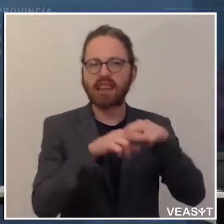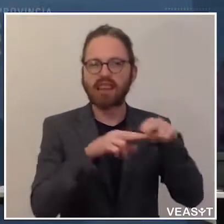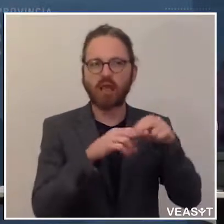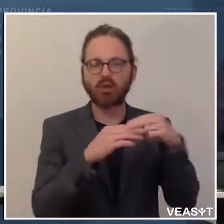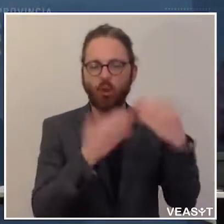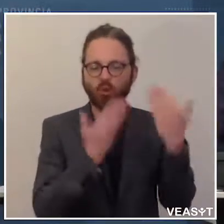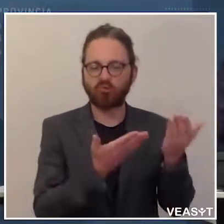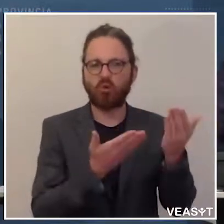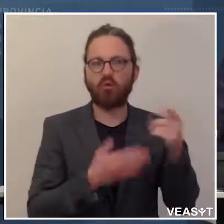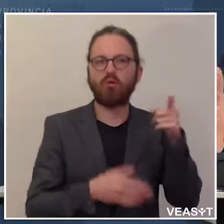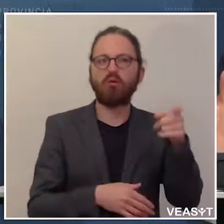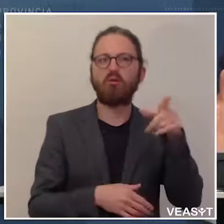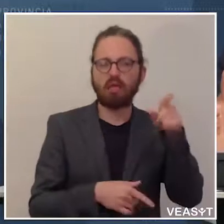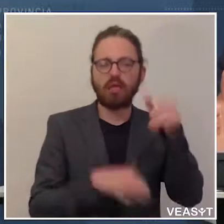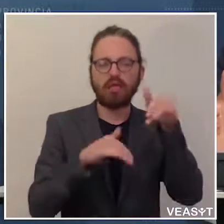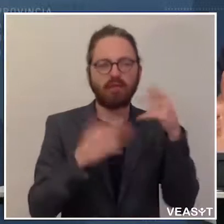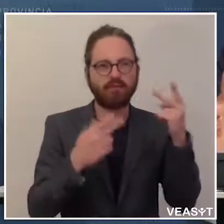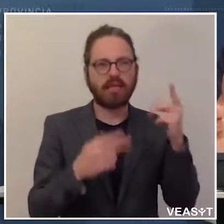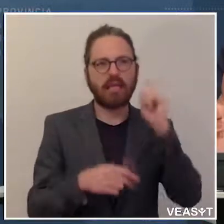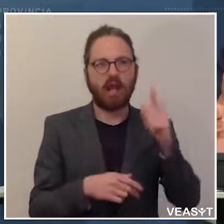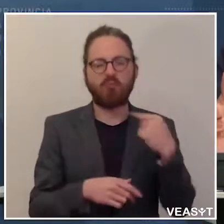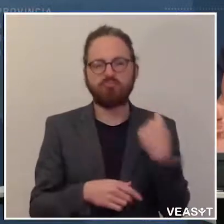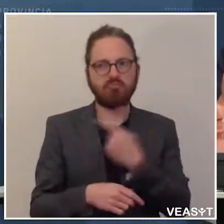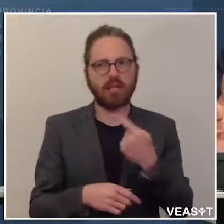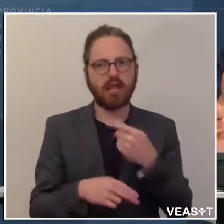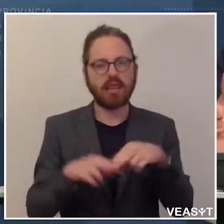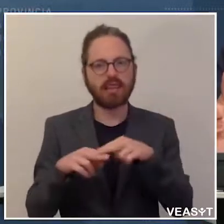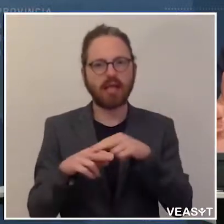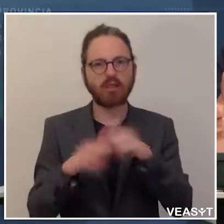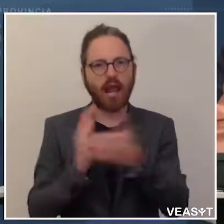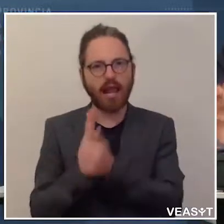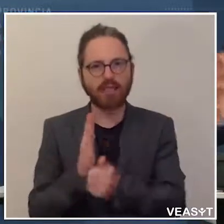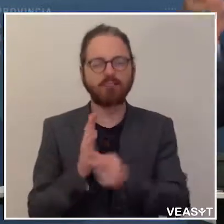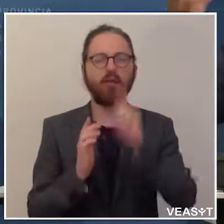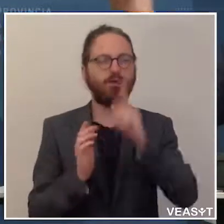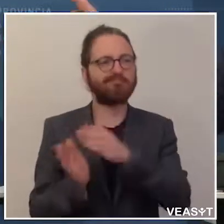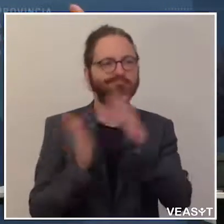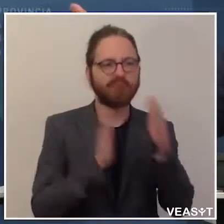spesso mondo fritti la salma di sic trainato dall'export koman